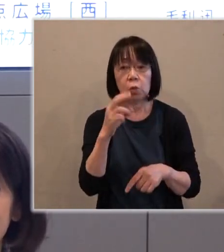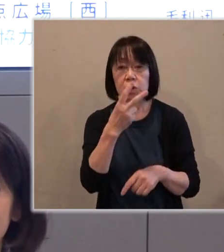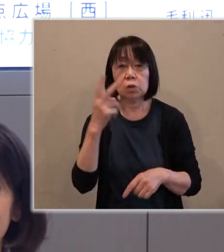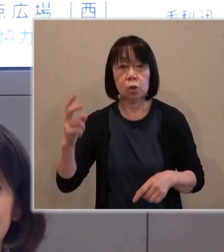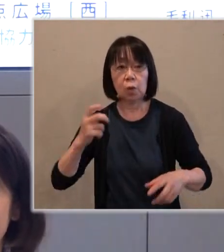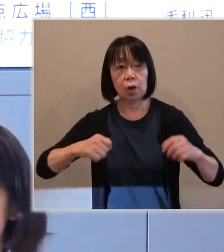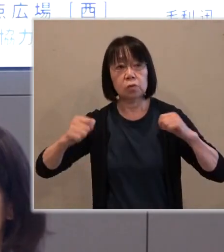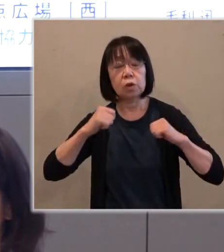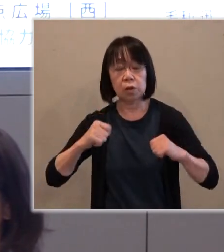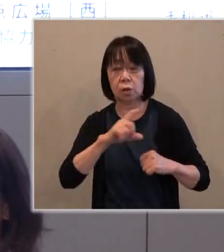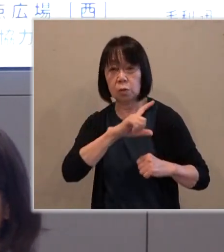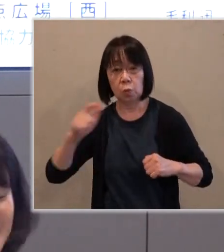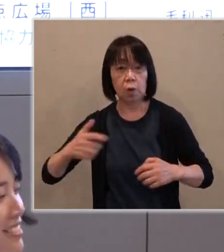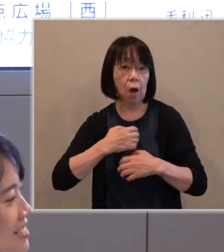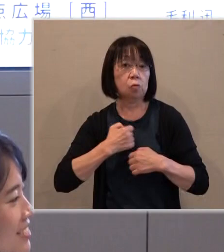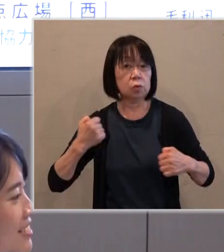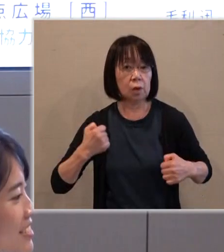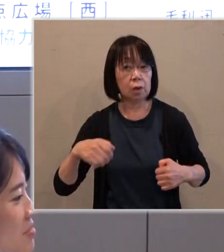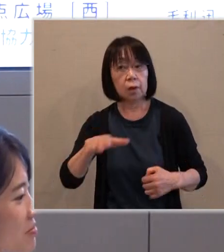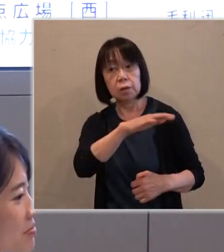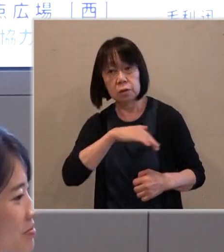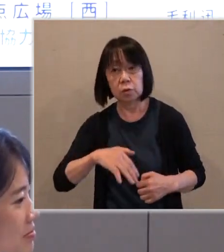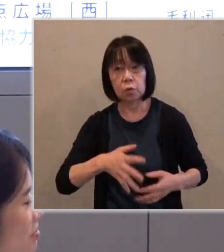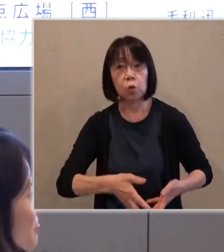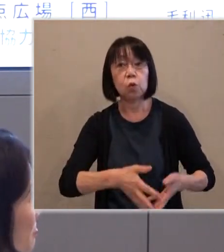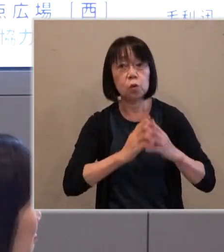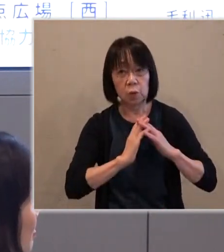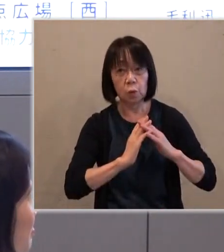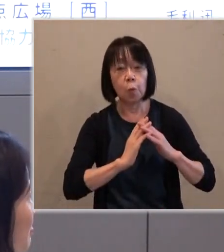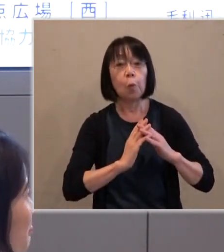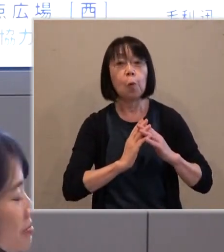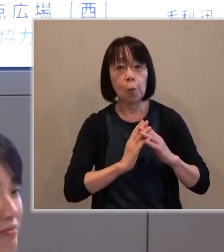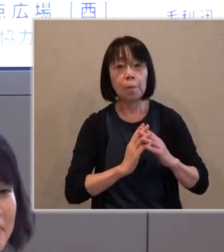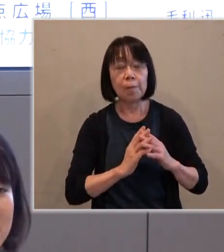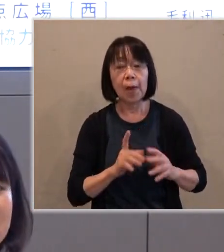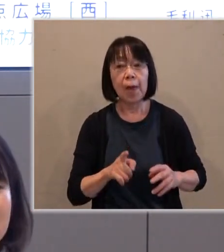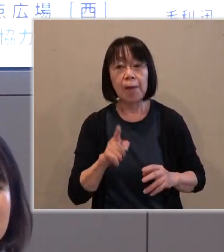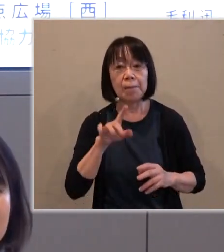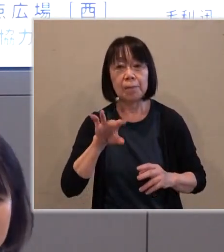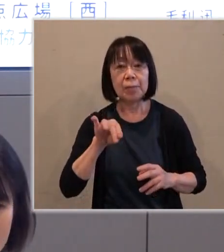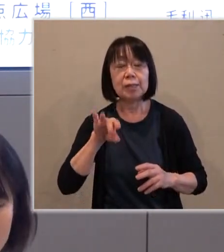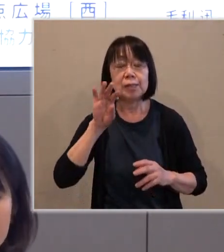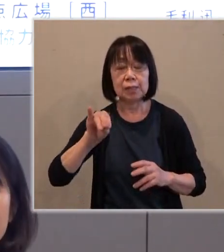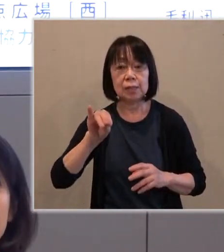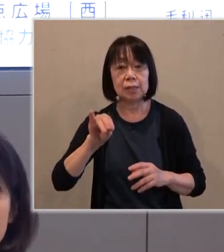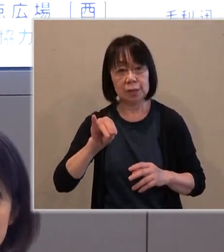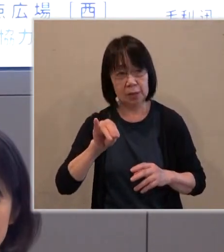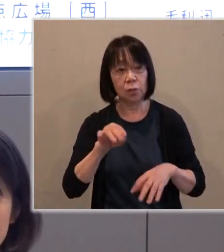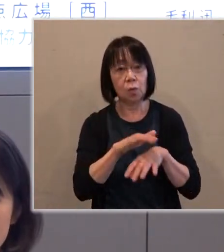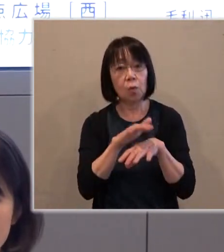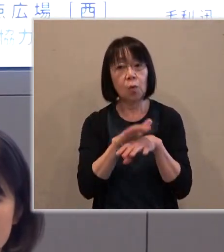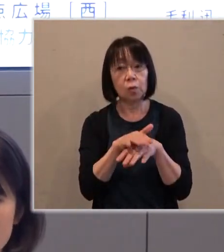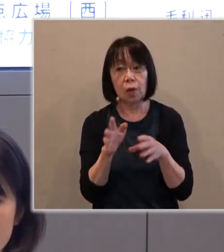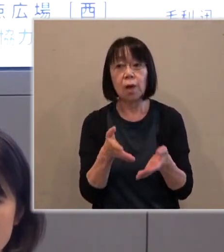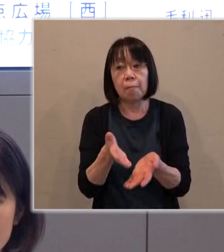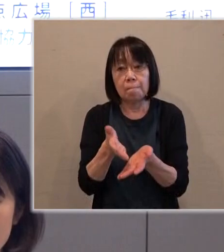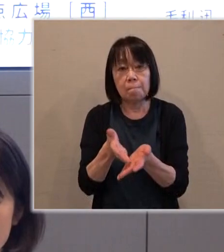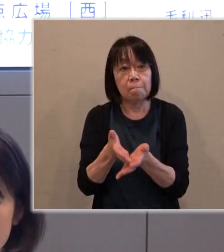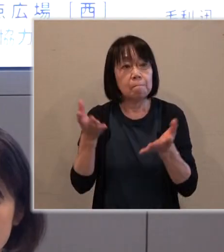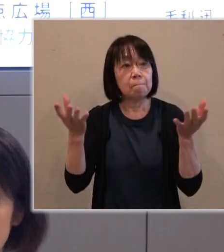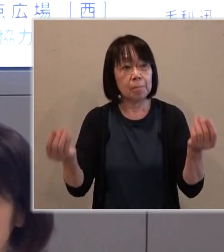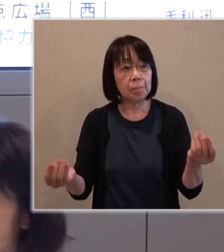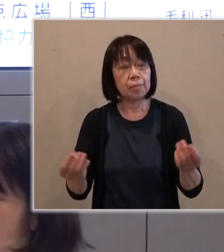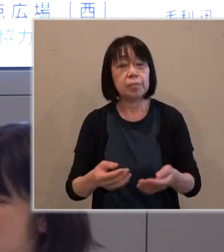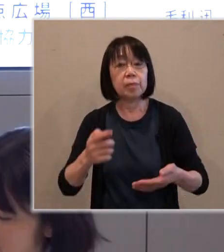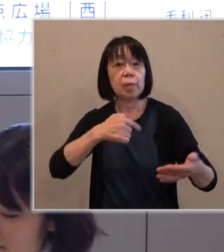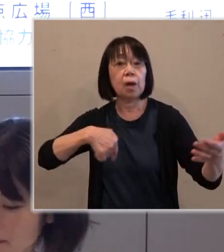まな、当時の学生たちの、取り組みを、ピッチ形式で、発表してきました。で、その